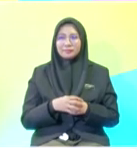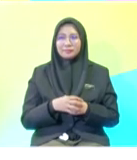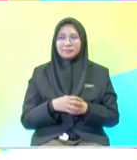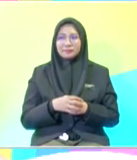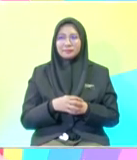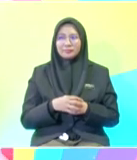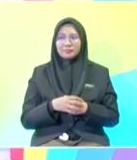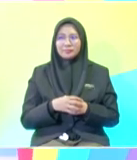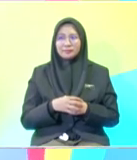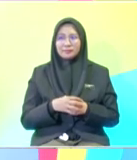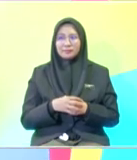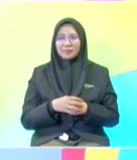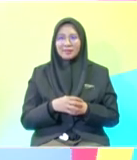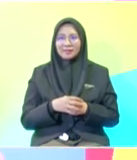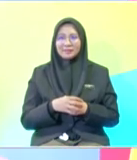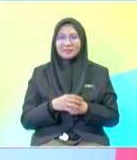apa Emang